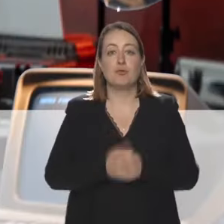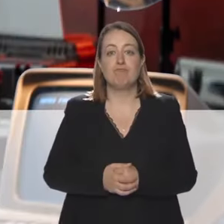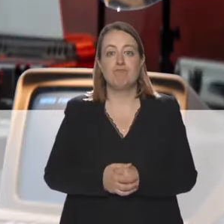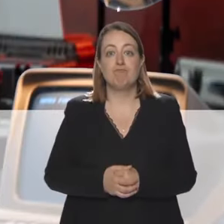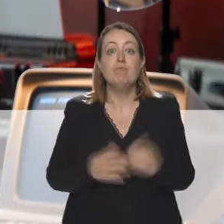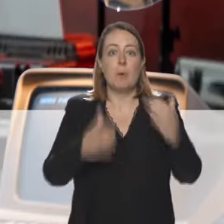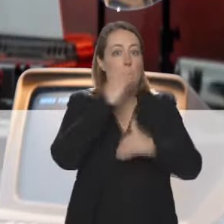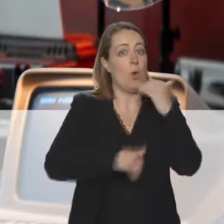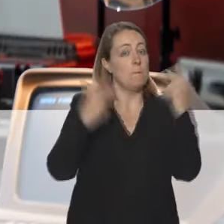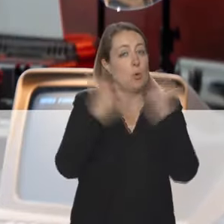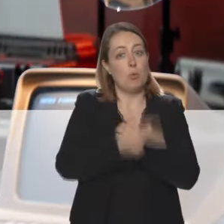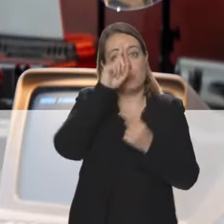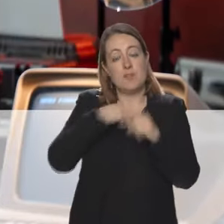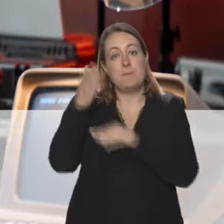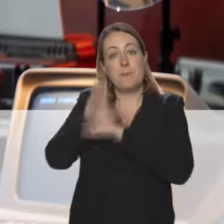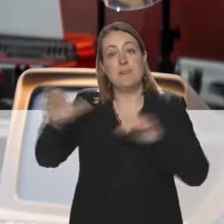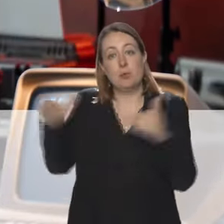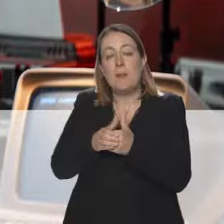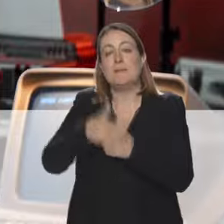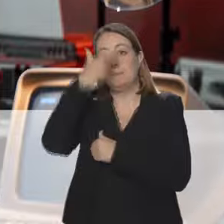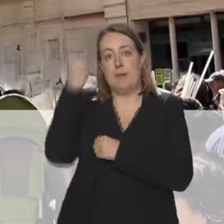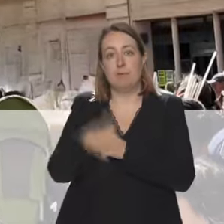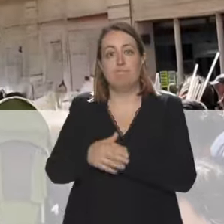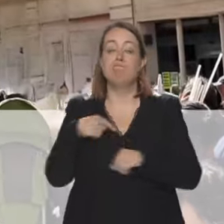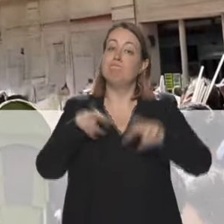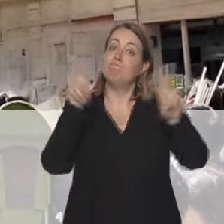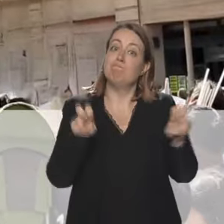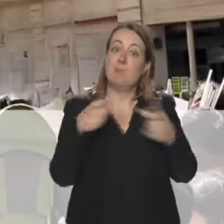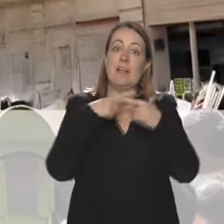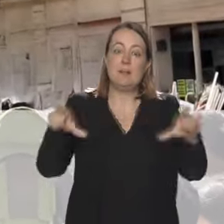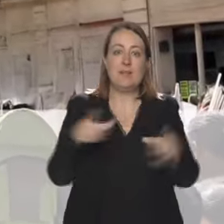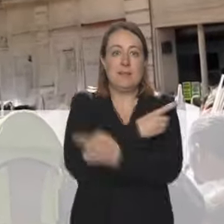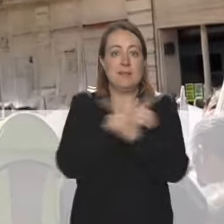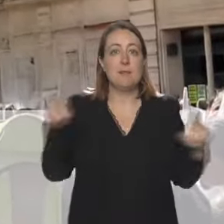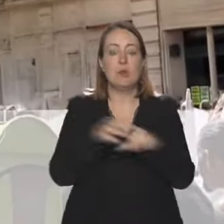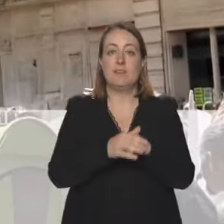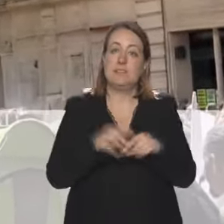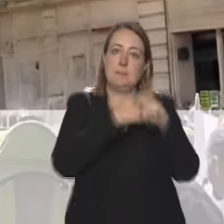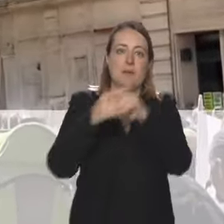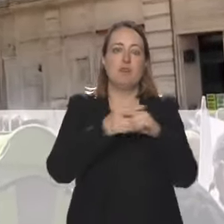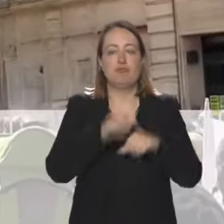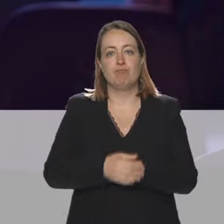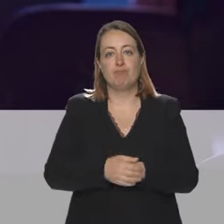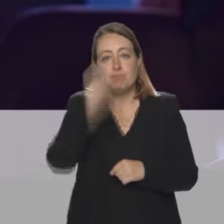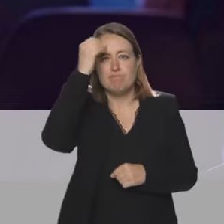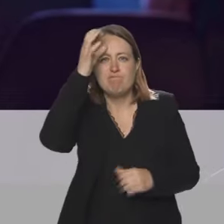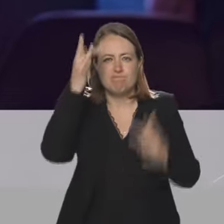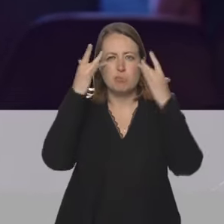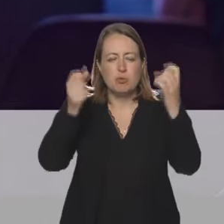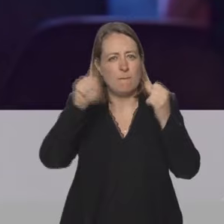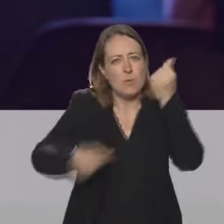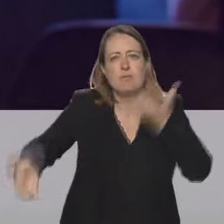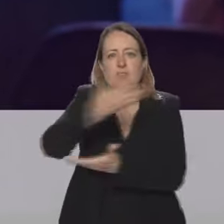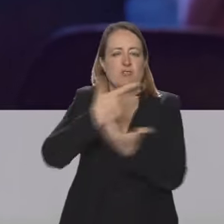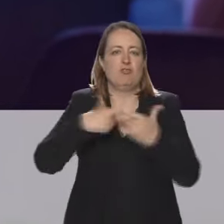Bonjour, nous interrompons votre programme pour vous parler du Parti Pirate. Notre devise, liberté, démocratie, partage. Échangeons